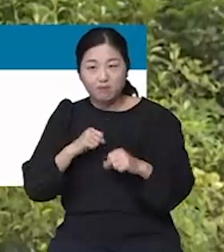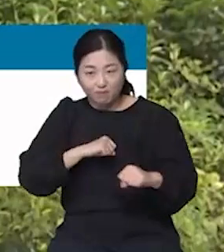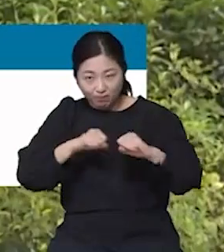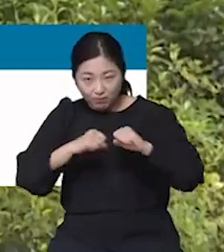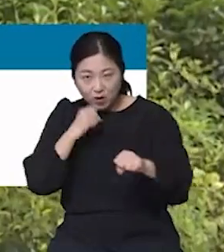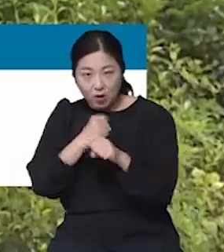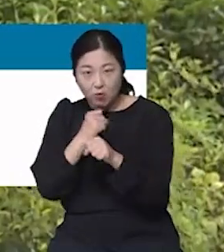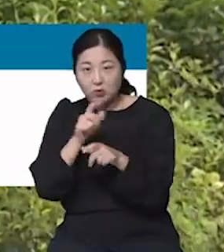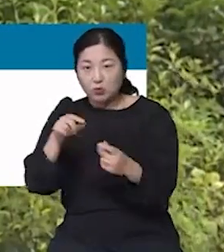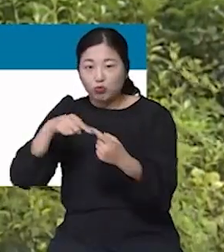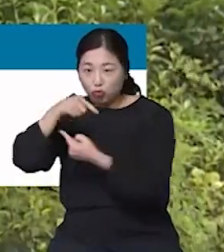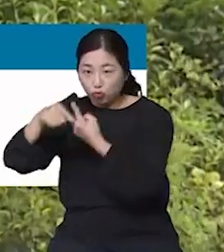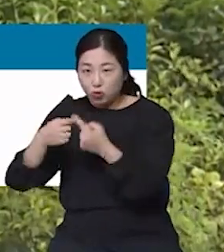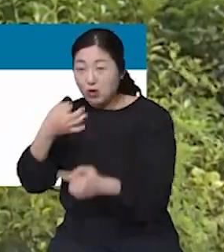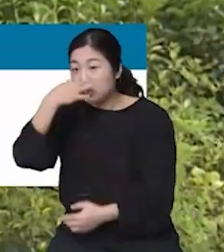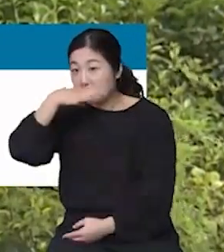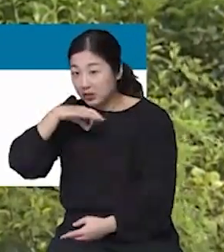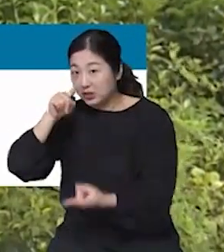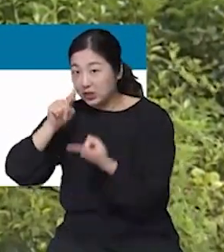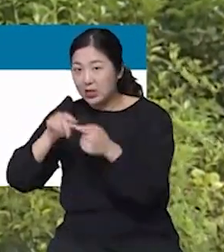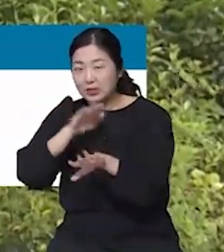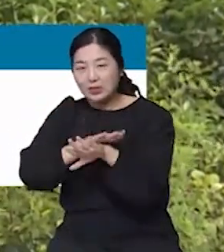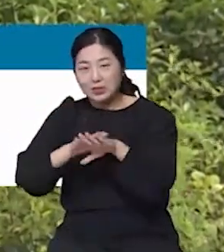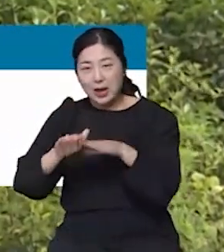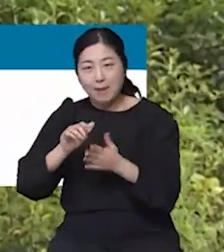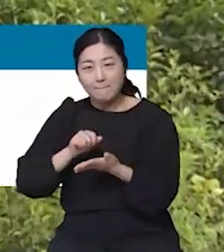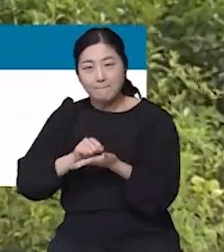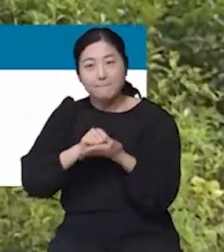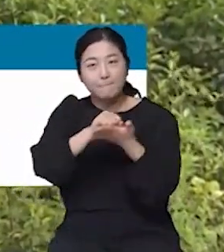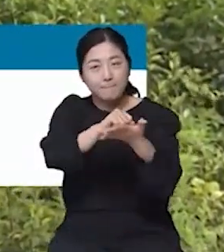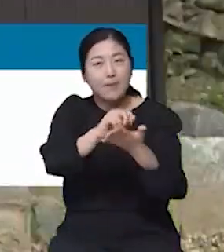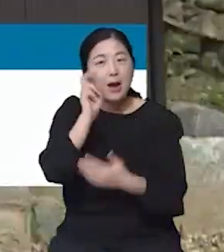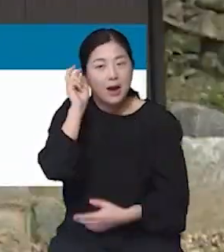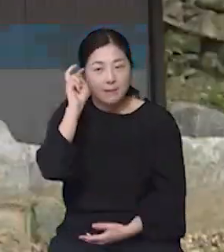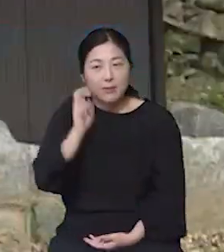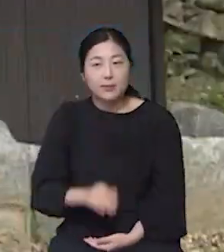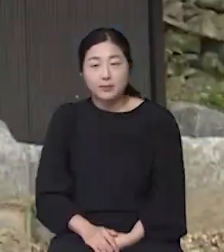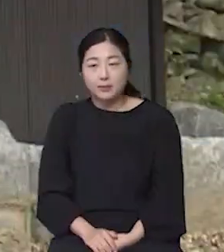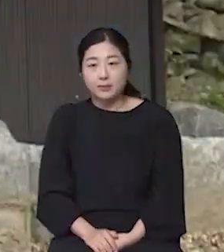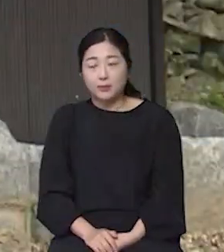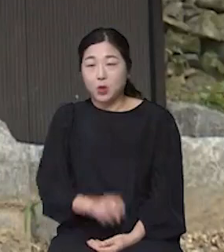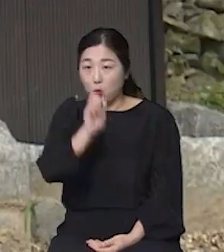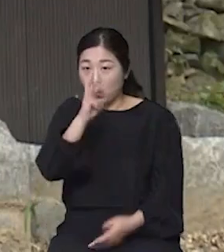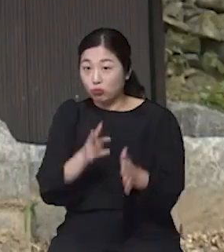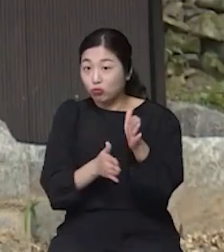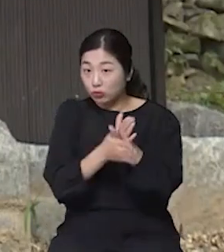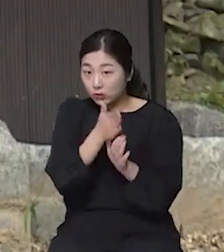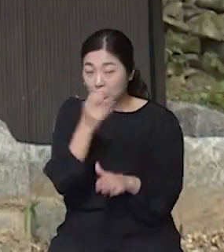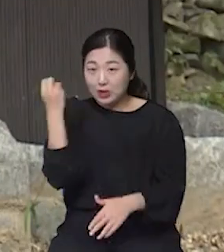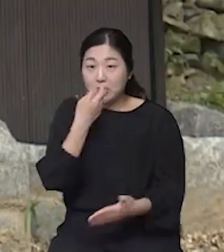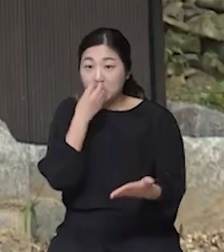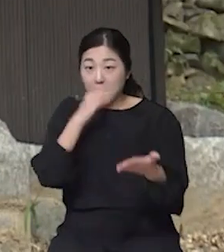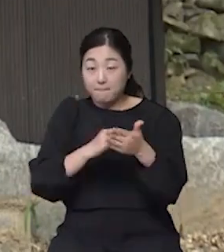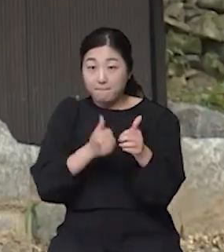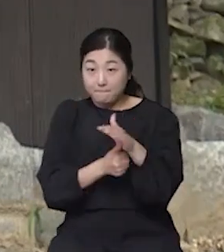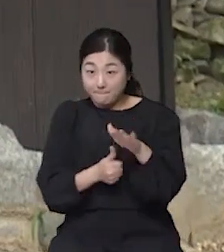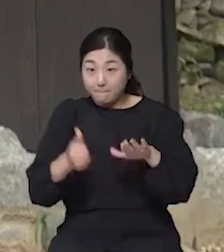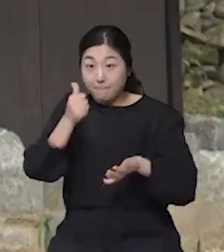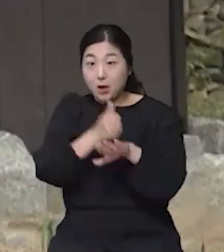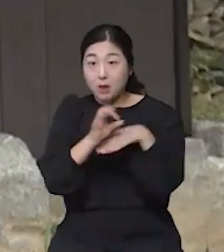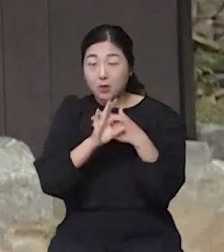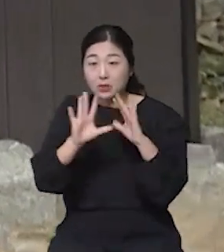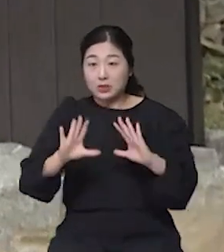그동안 지질공원 운영의 성과가 잘 반영될 거라고 생각을 하고 있고요. 광주시는 재인증에 성공하면